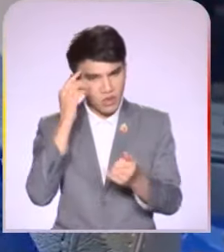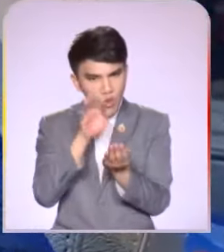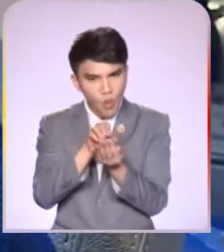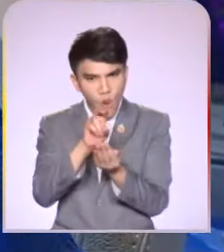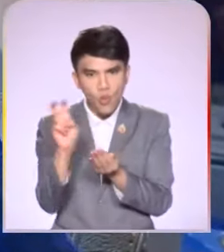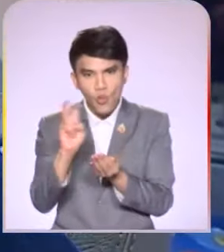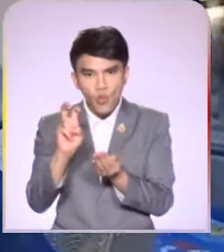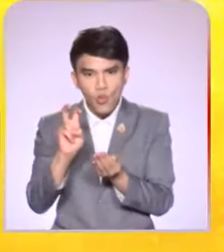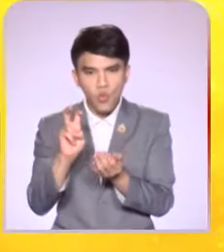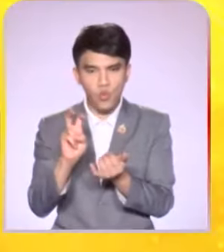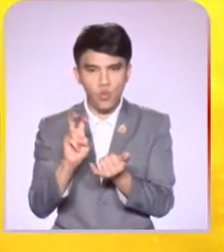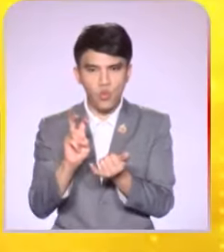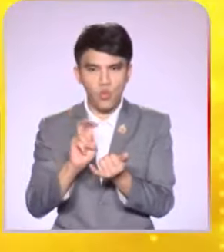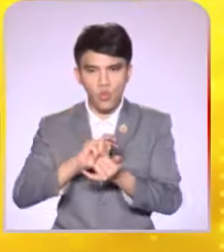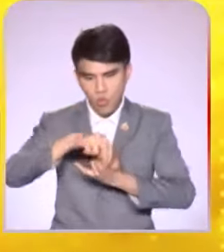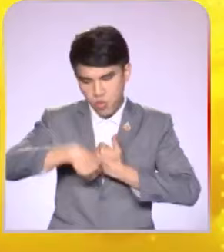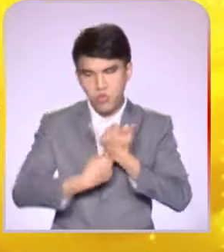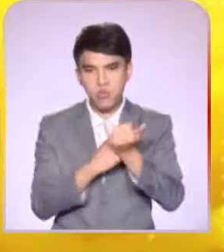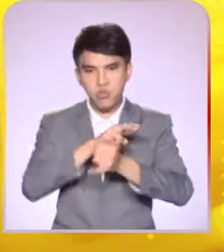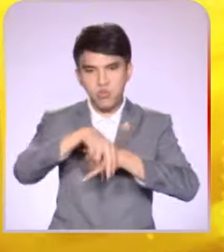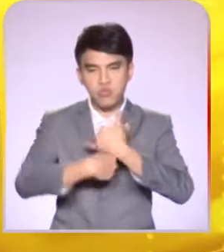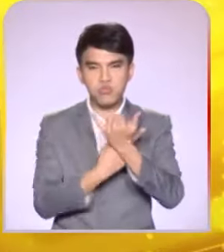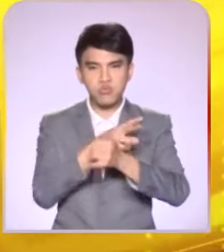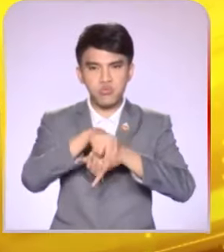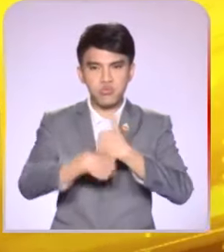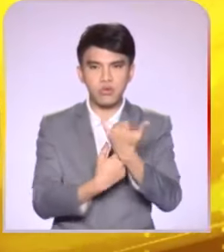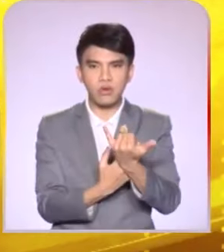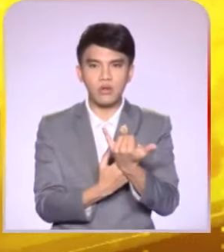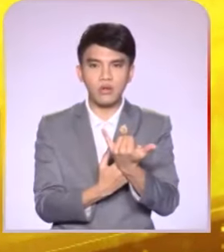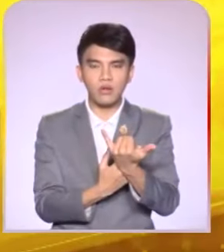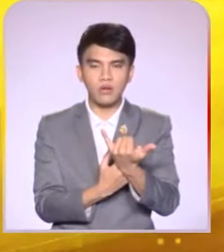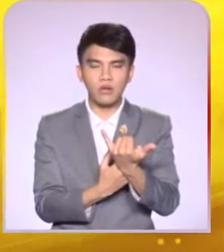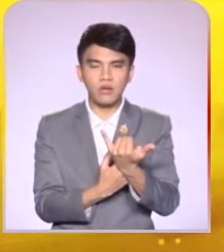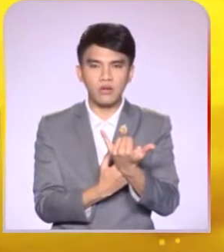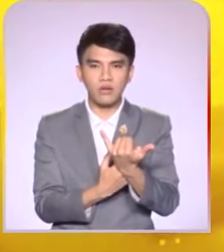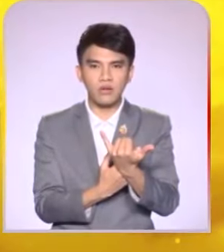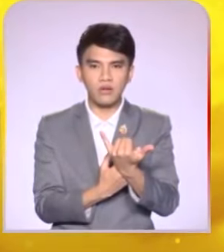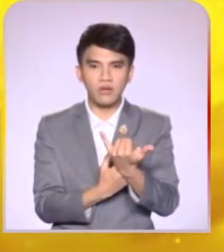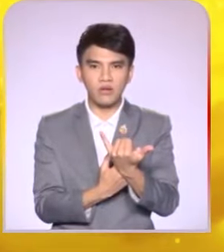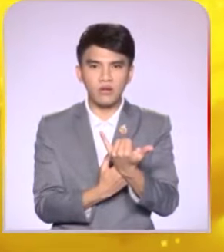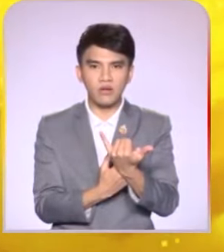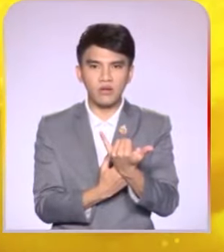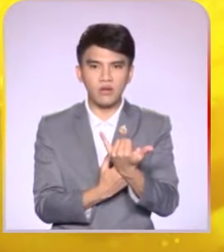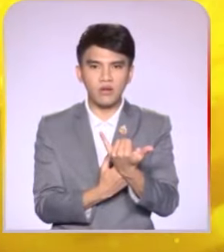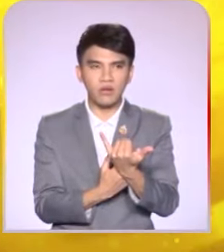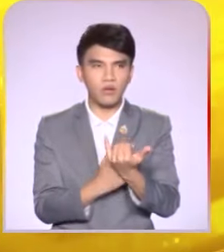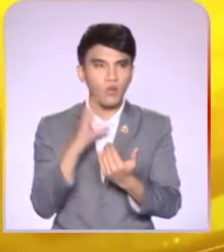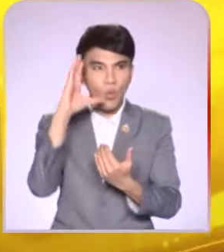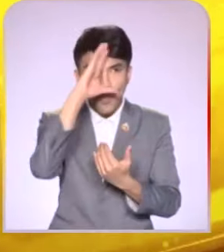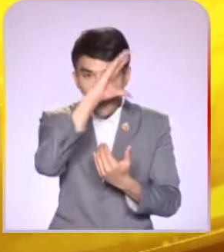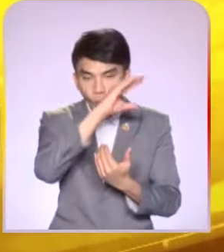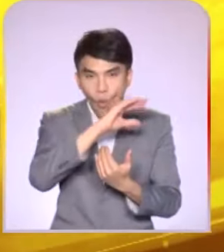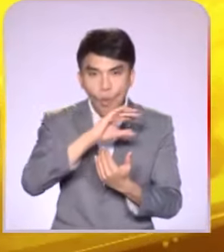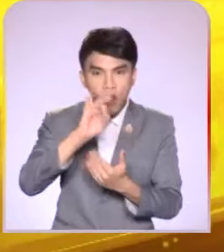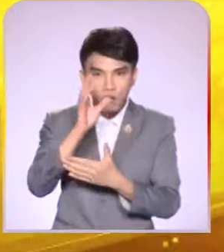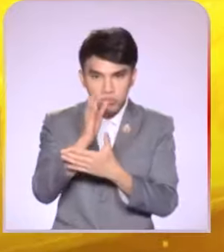าเป็นงูมันรัดเลยพอป้าปั้มกับมันตั้งนานป้าก็หนังสองทุ่มครึ่งมา โอ้ป้ามัน